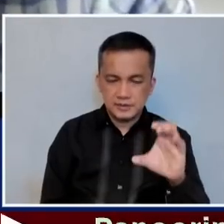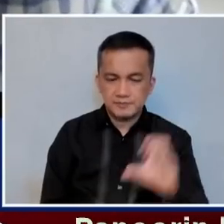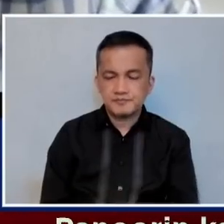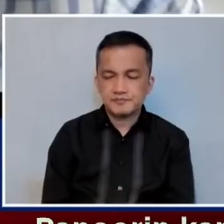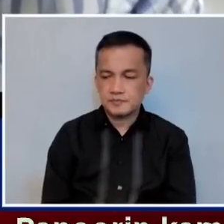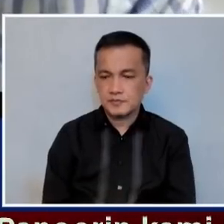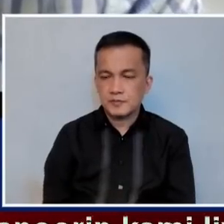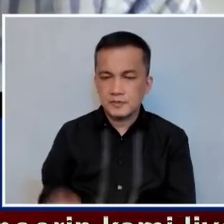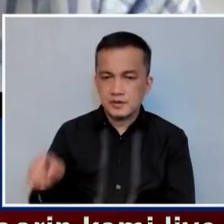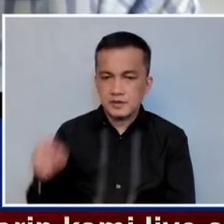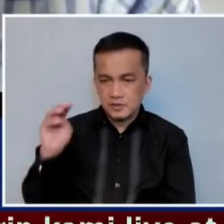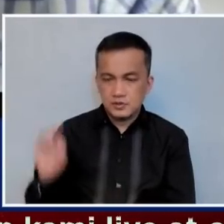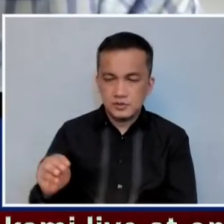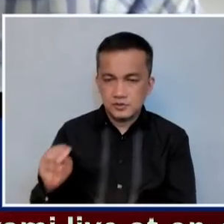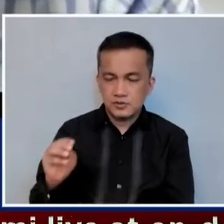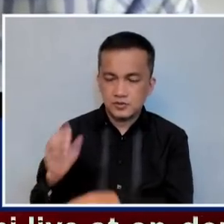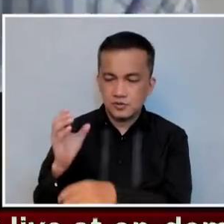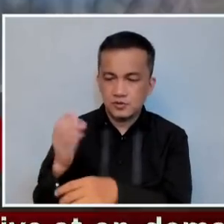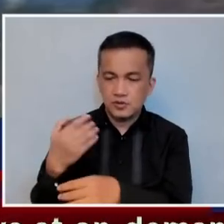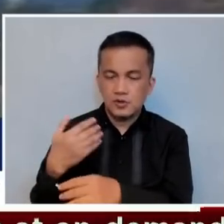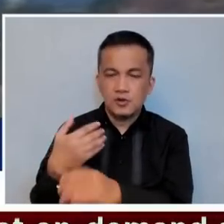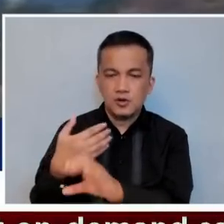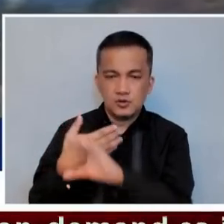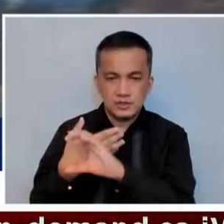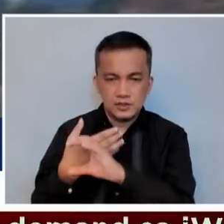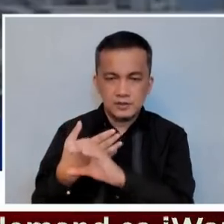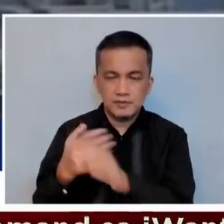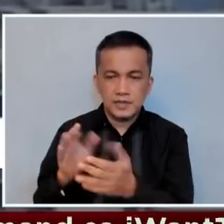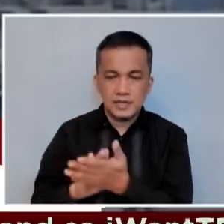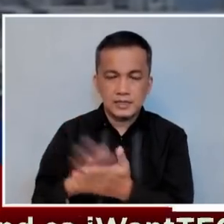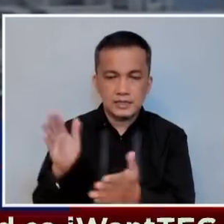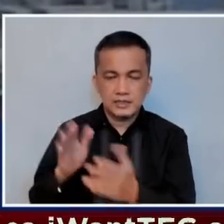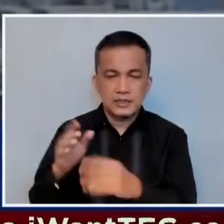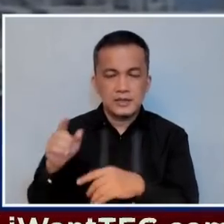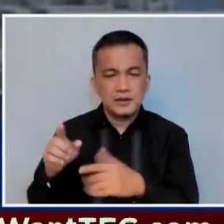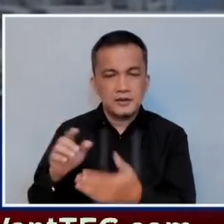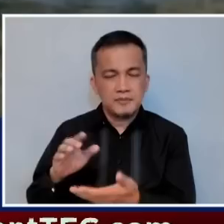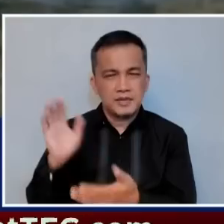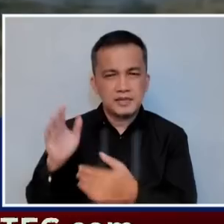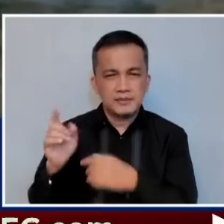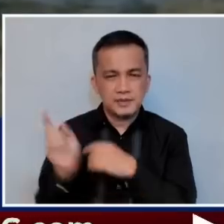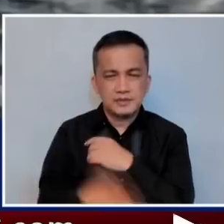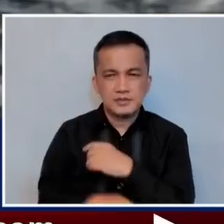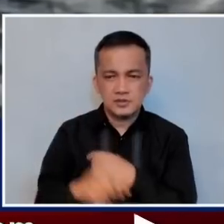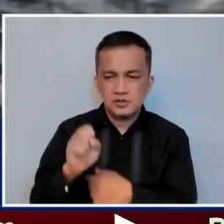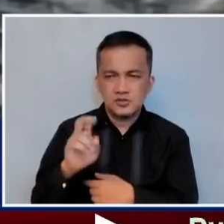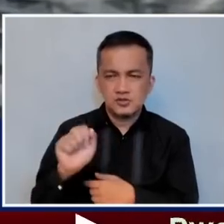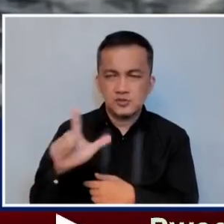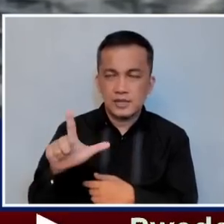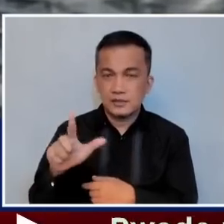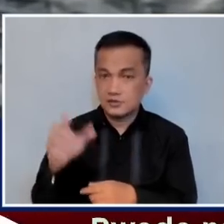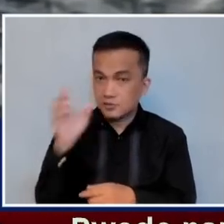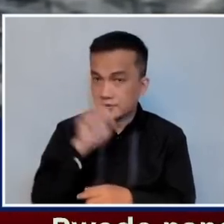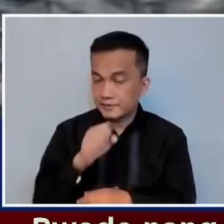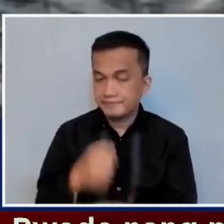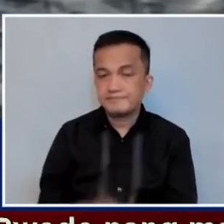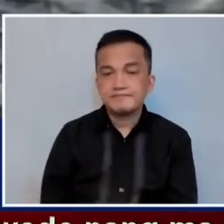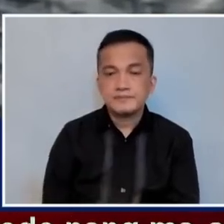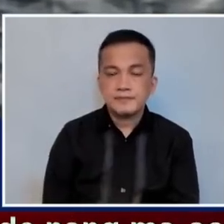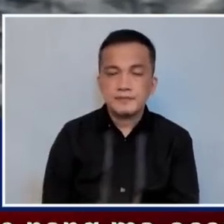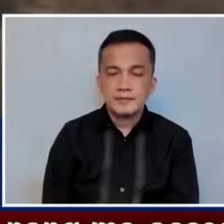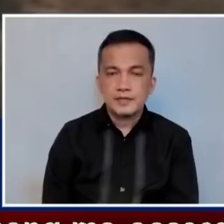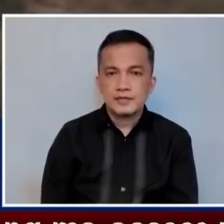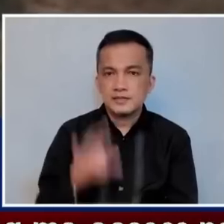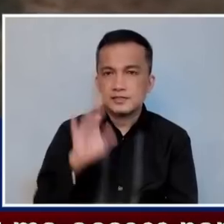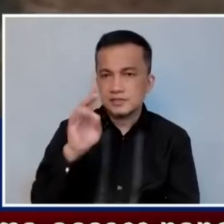malaki yung mga penalties for Suwal, that's about, estimate lang ito, Alvin. Of course. 7 million